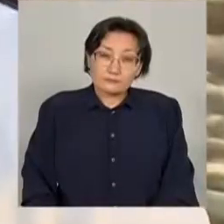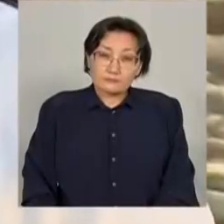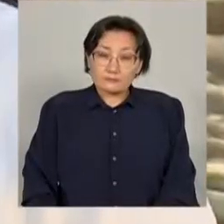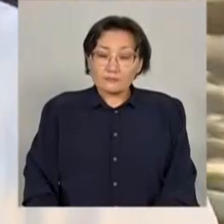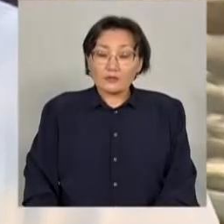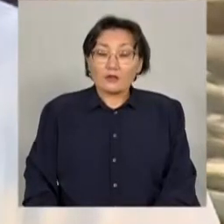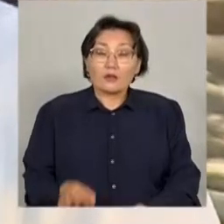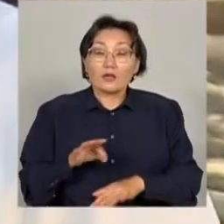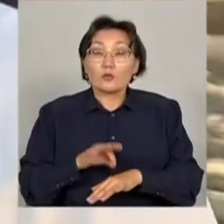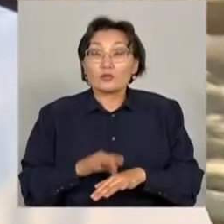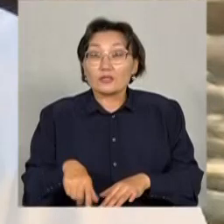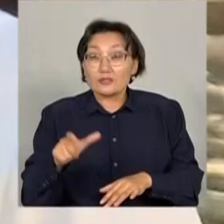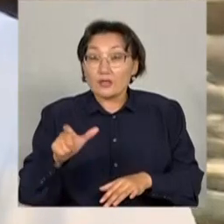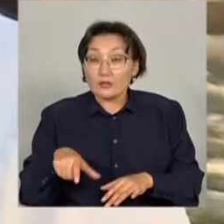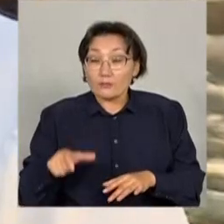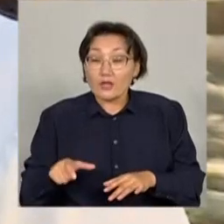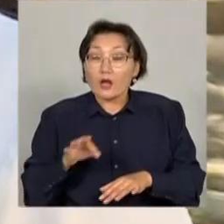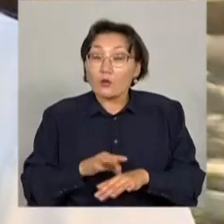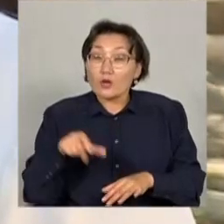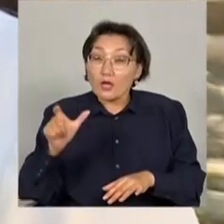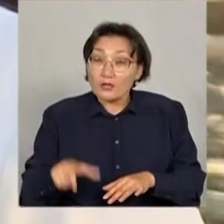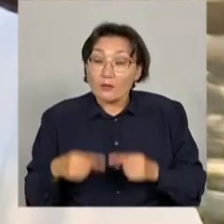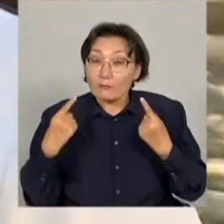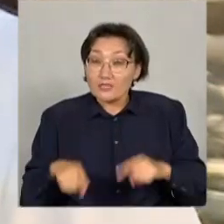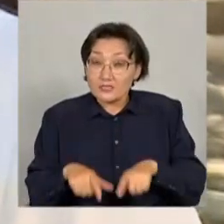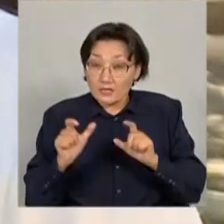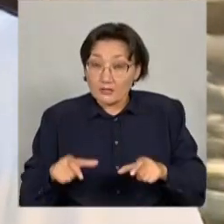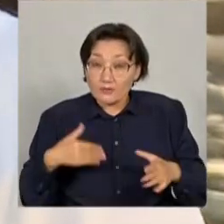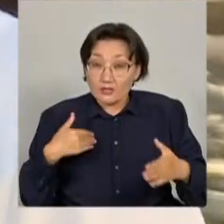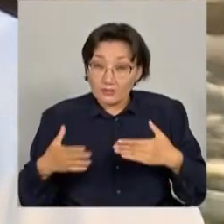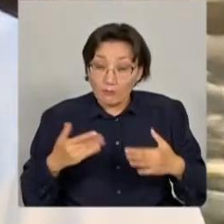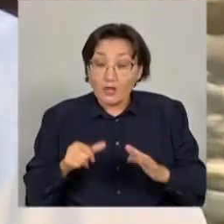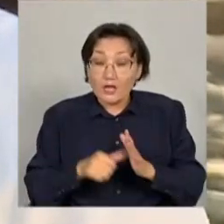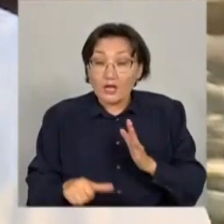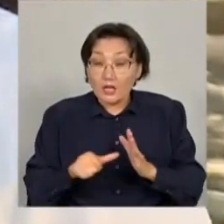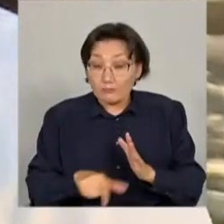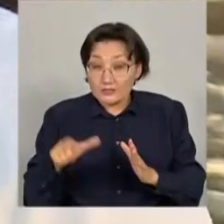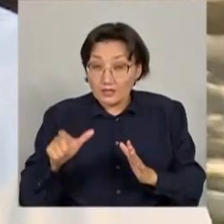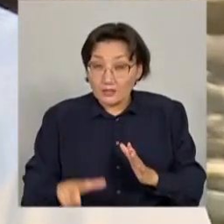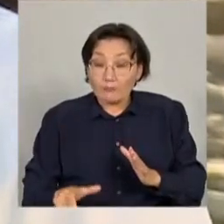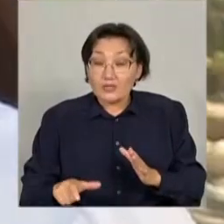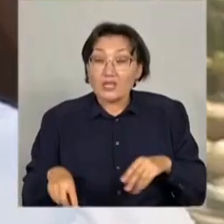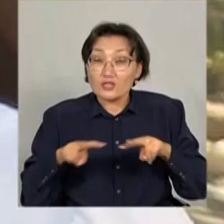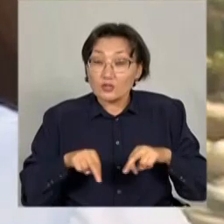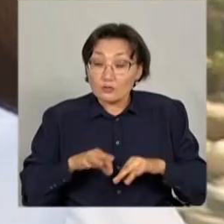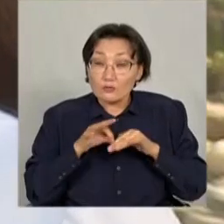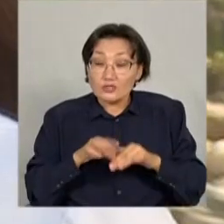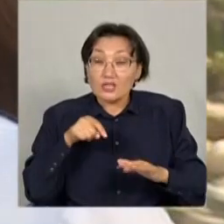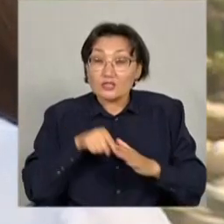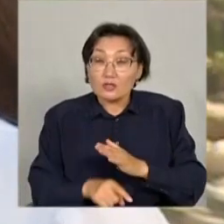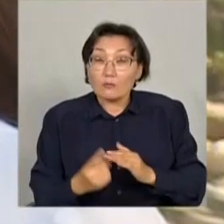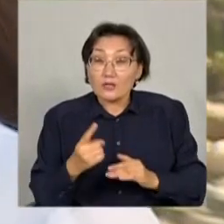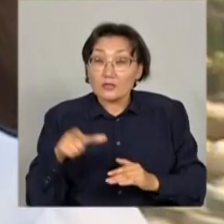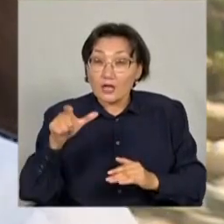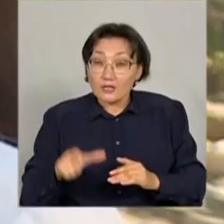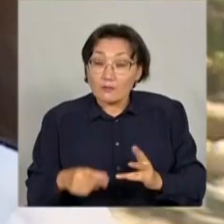Ауру макастар менен карым-катынаста болгон 66 адам барлык зертханалык зерттөөлөр менен камтылды. Онун ичинен бир адамдан оң натыйжа